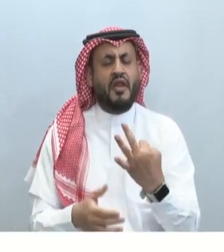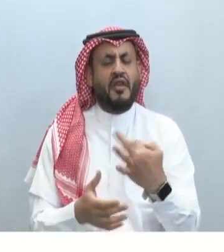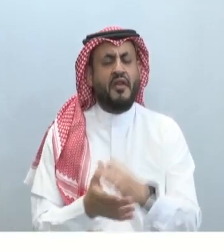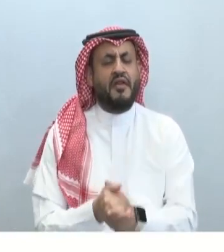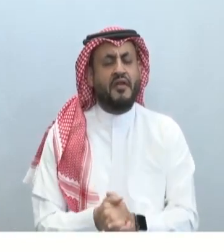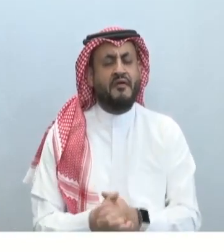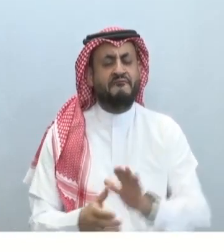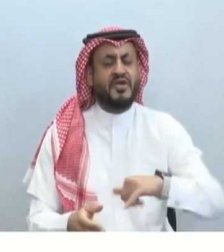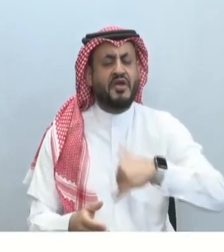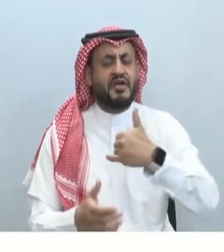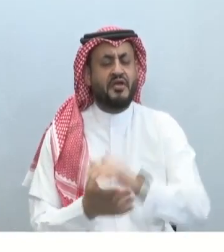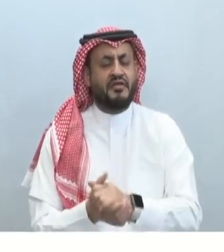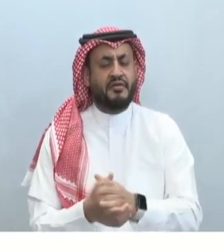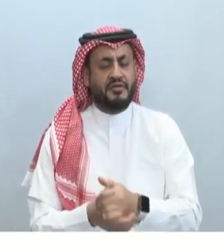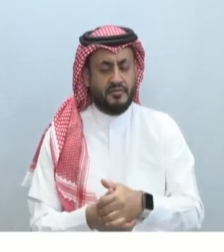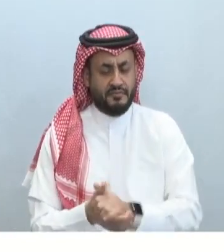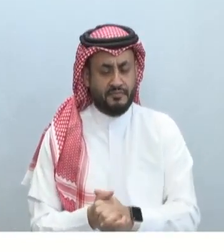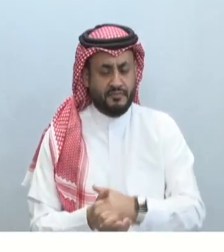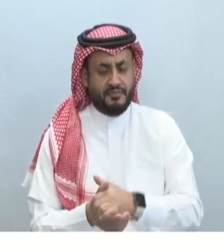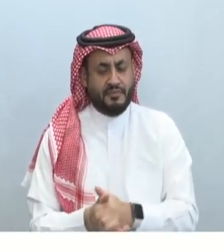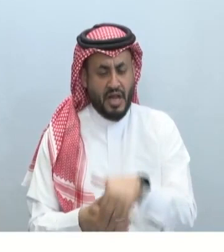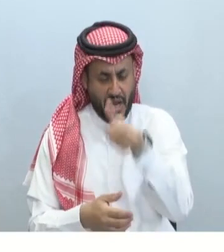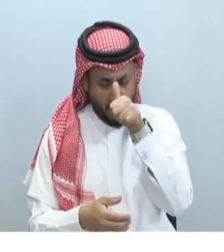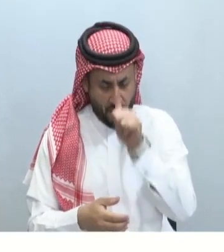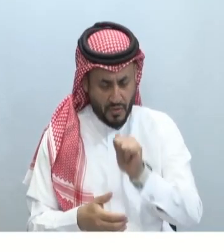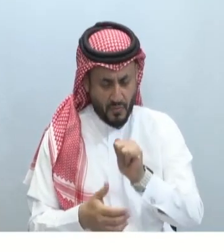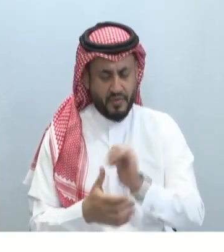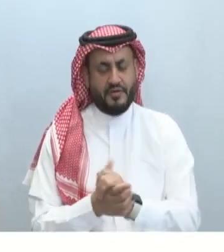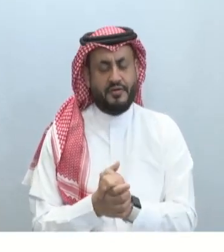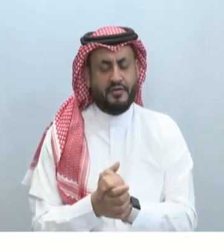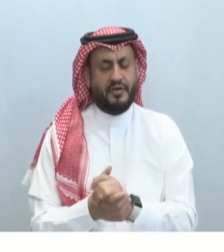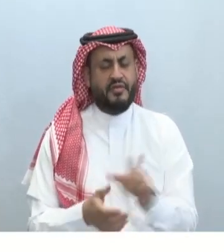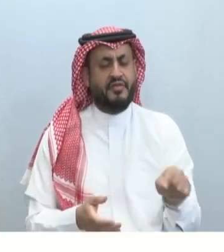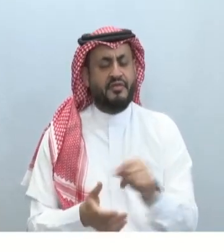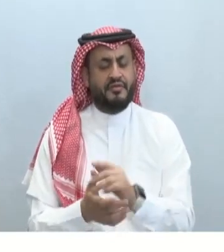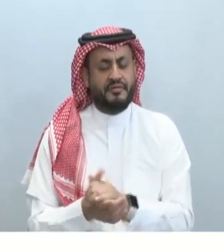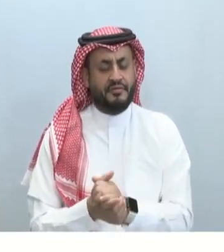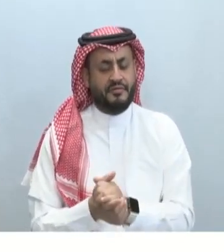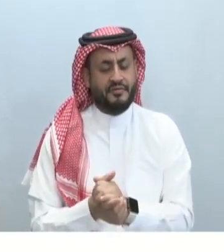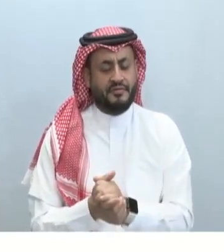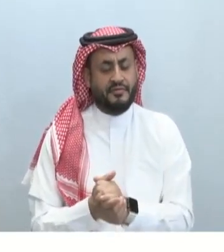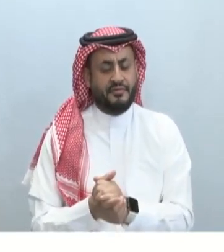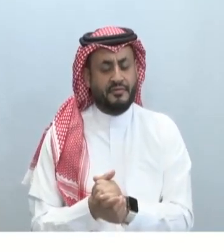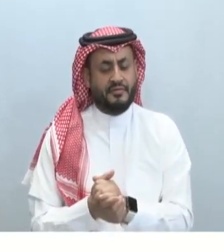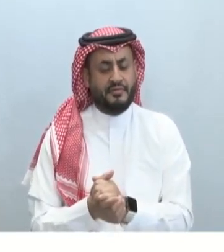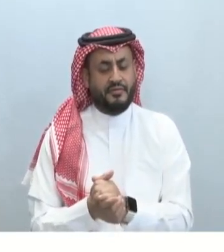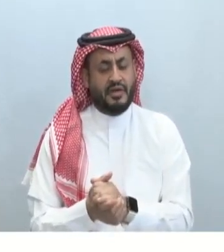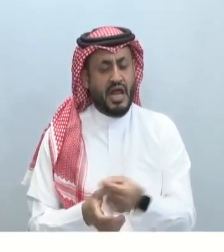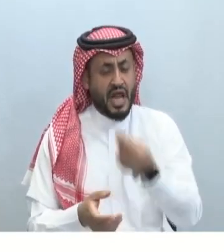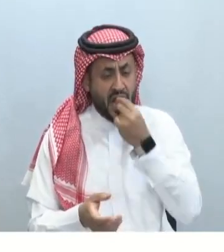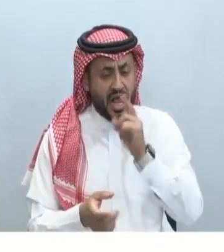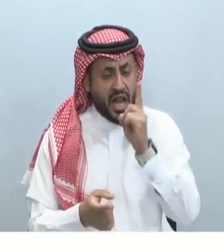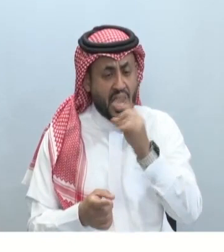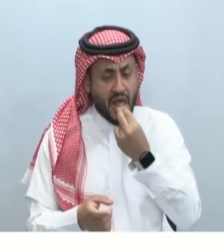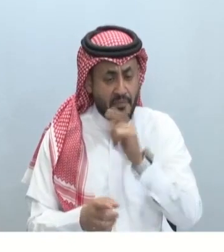انه كان متواضعا ومن تواضعه رضي الله عنه انه لا ياكل